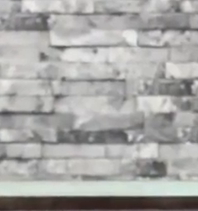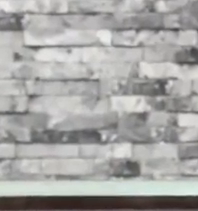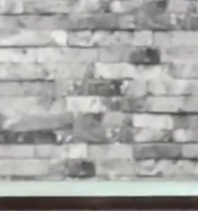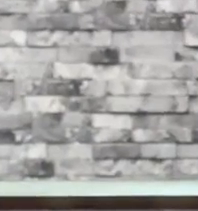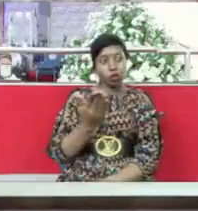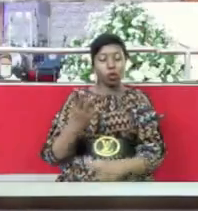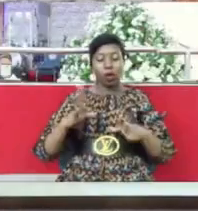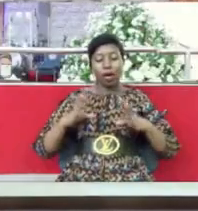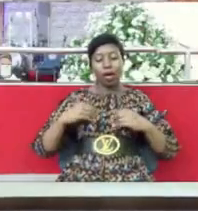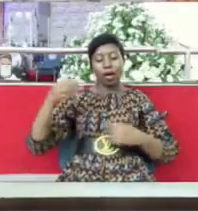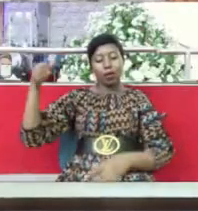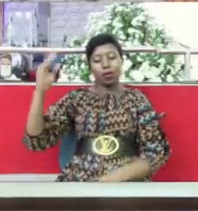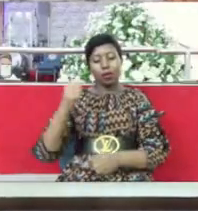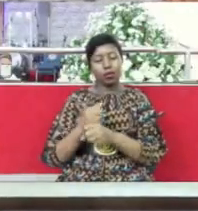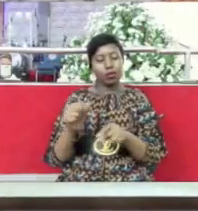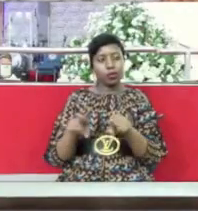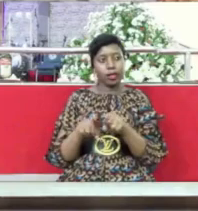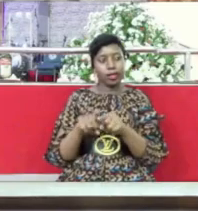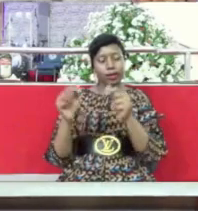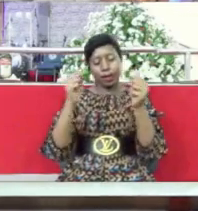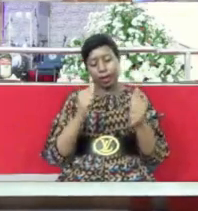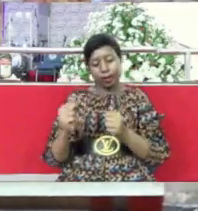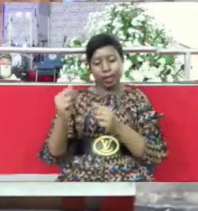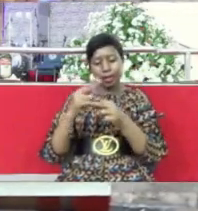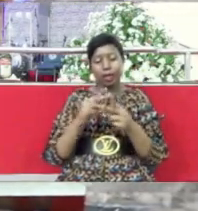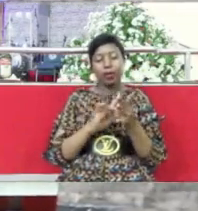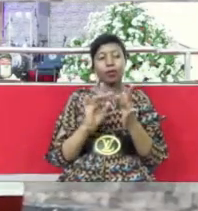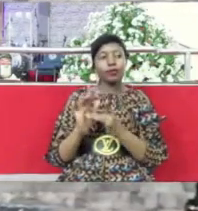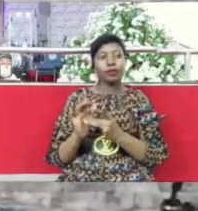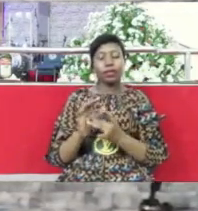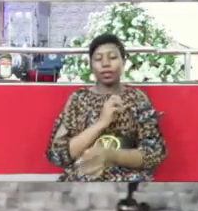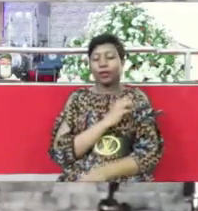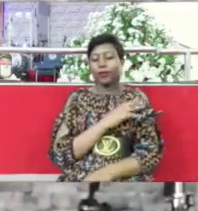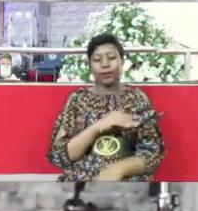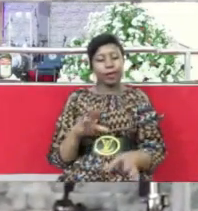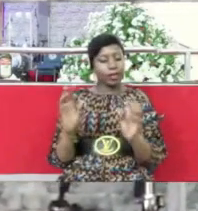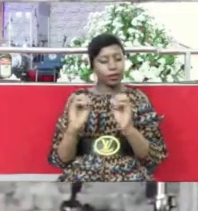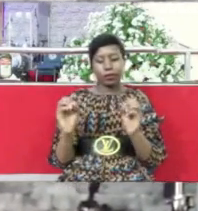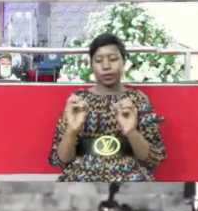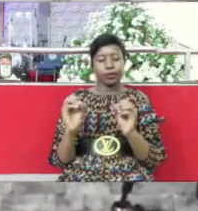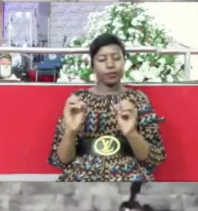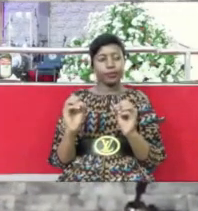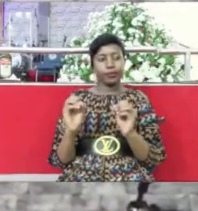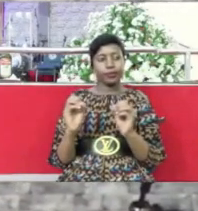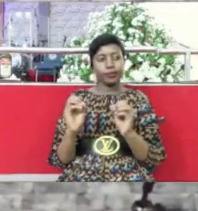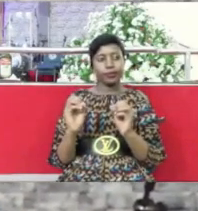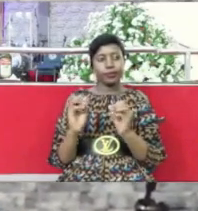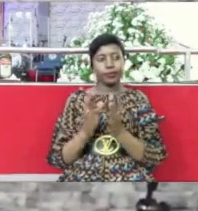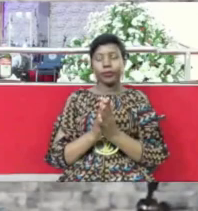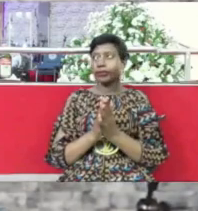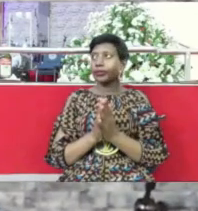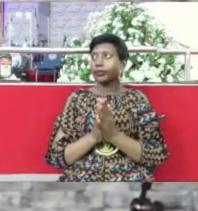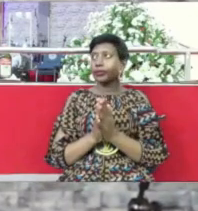to do so. Uruhusu afanye hivyo. In the mighty name of Jesus. Kwa jina la Yesu. Fear not. Usiogope. Can I